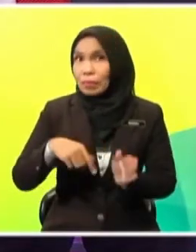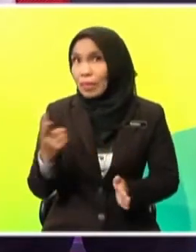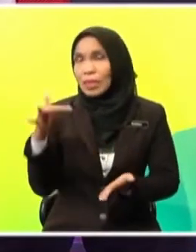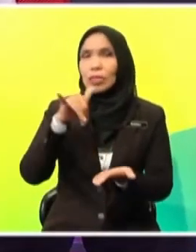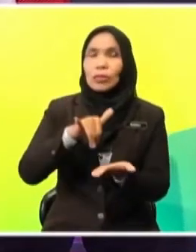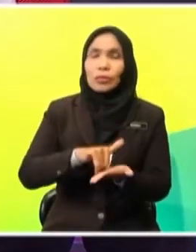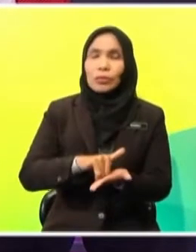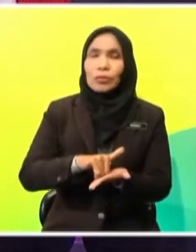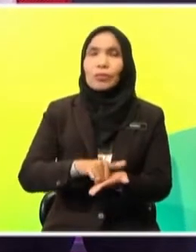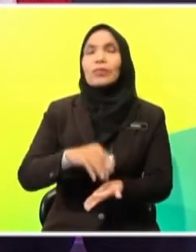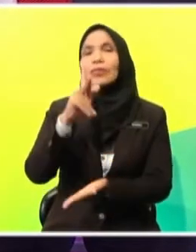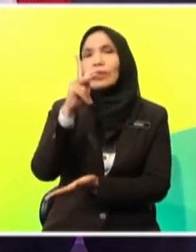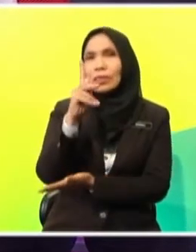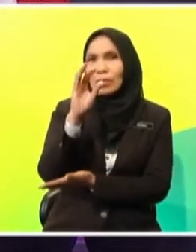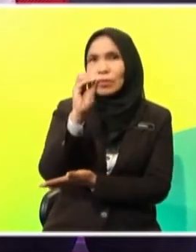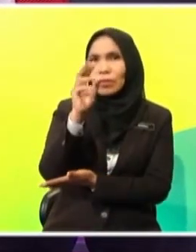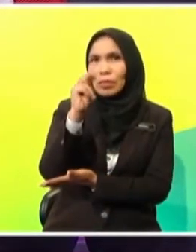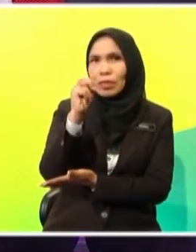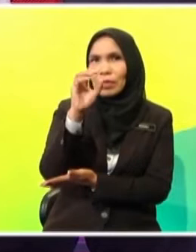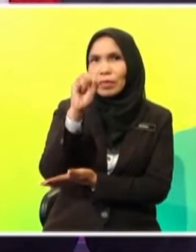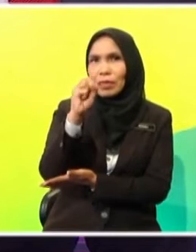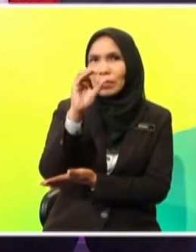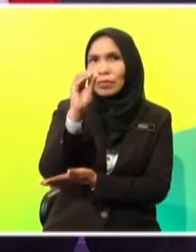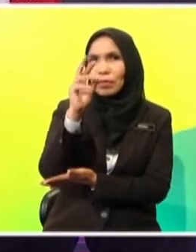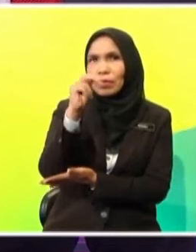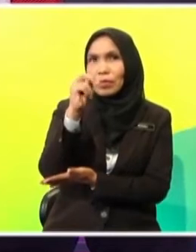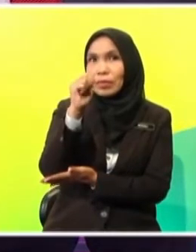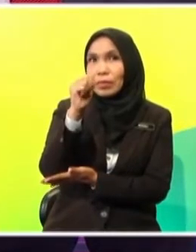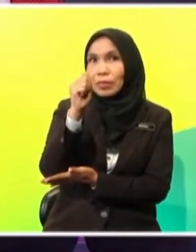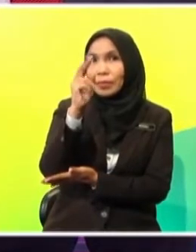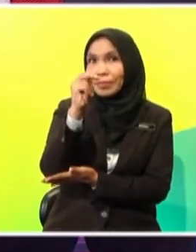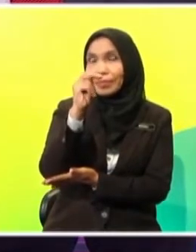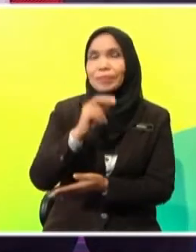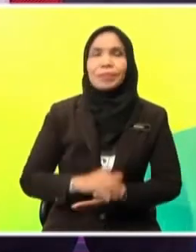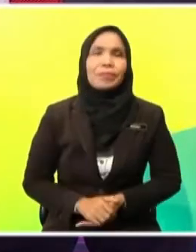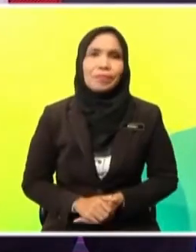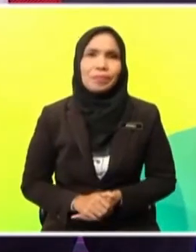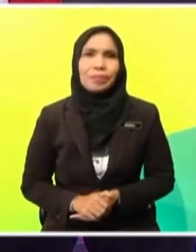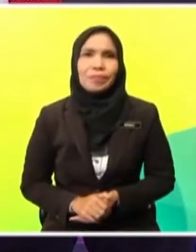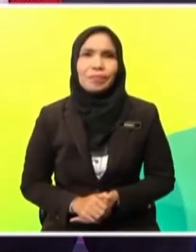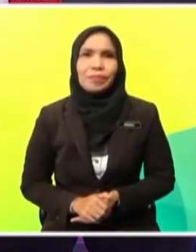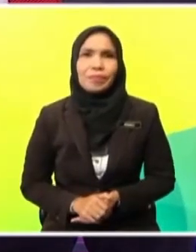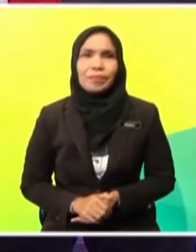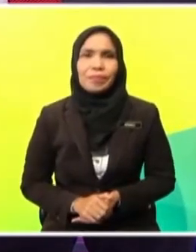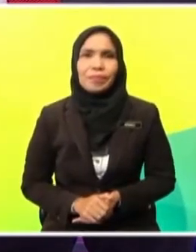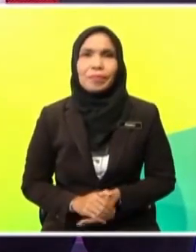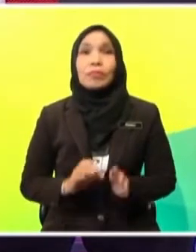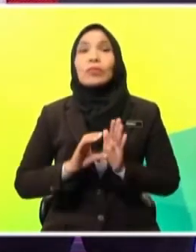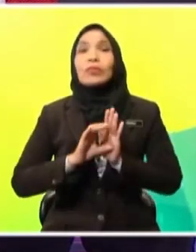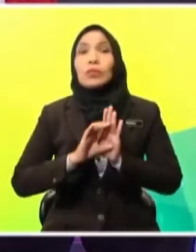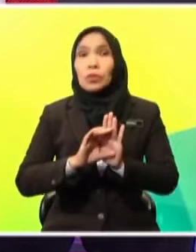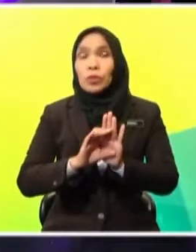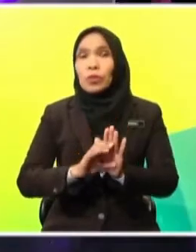panggil dia adalah kontainer trisena tanyalah akyu berita pergi saya satu contoh huruf yang